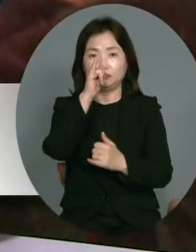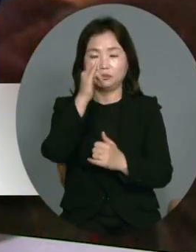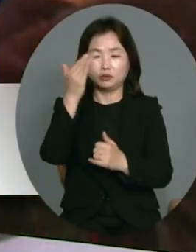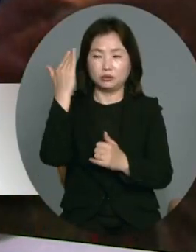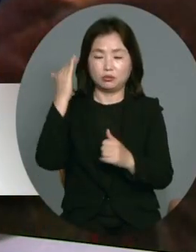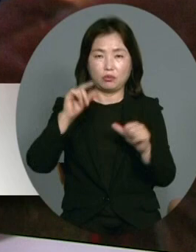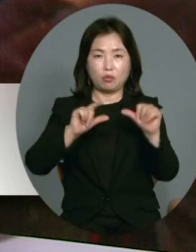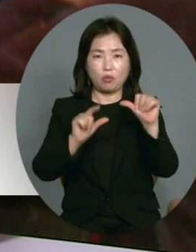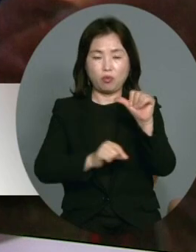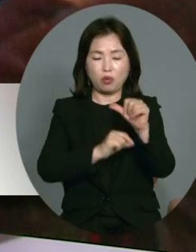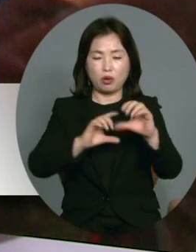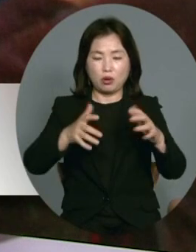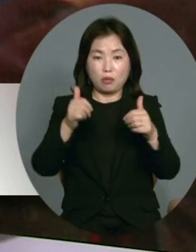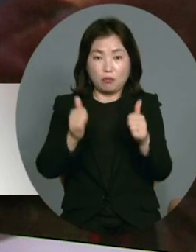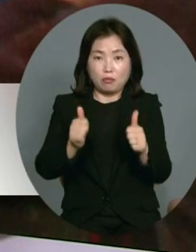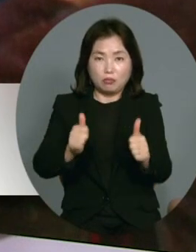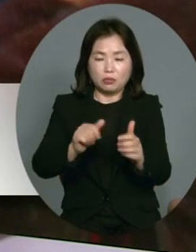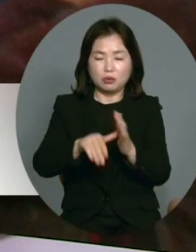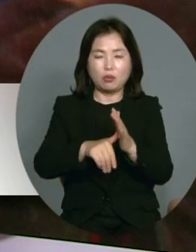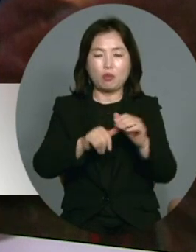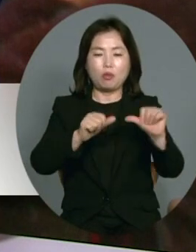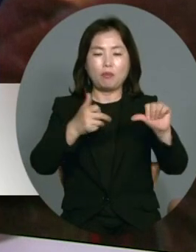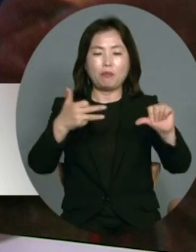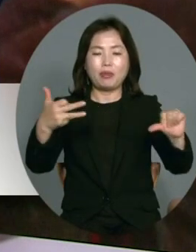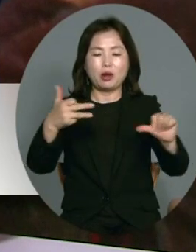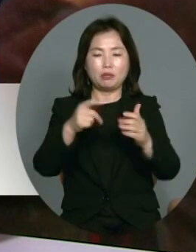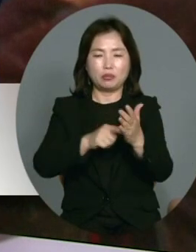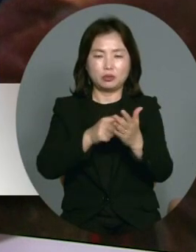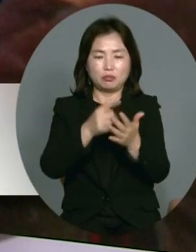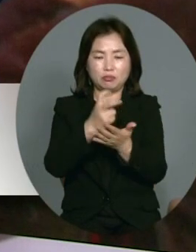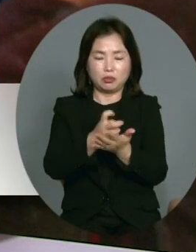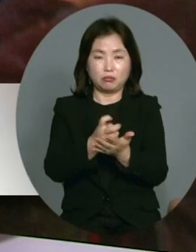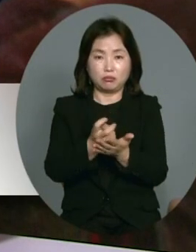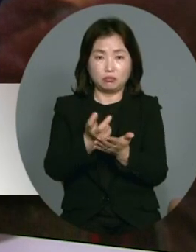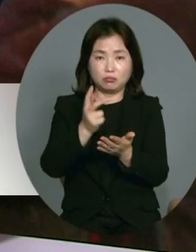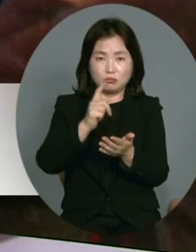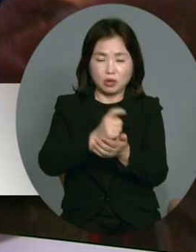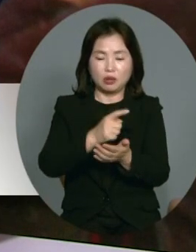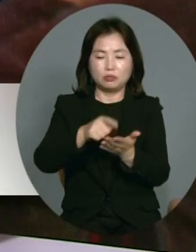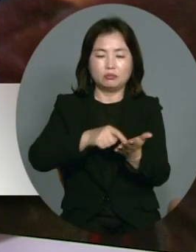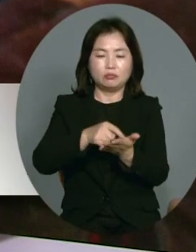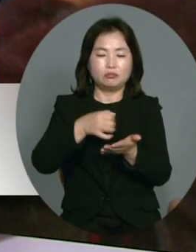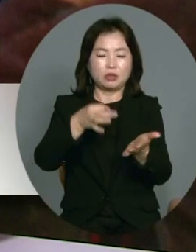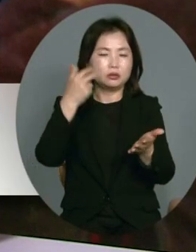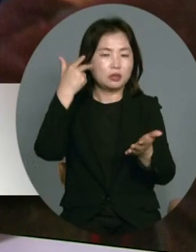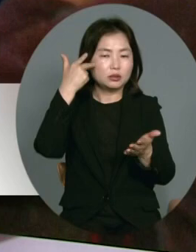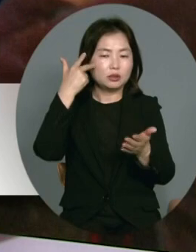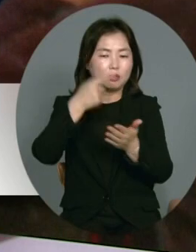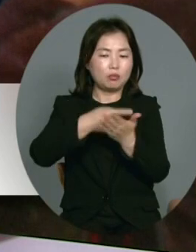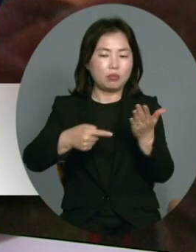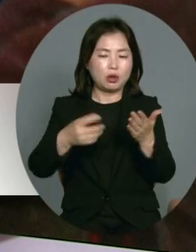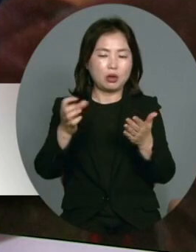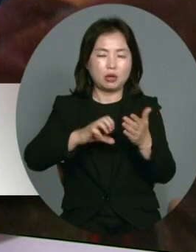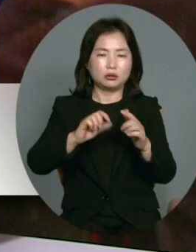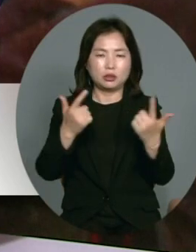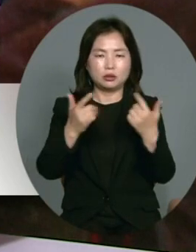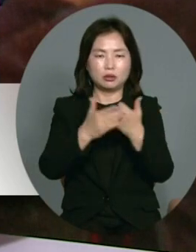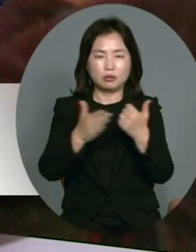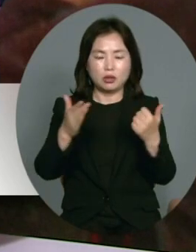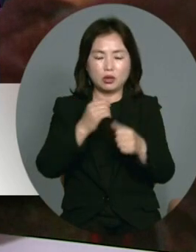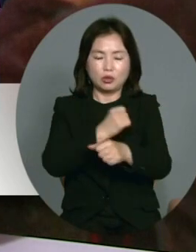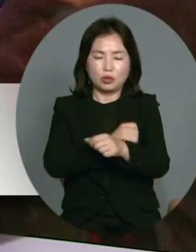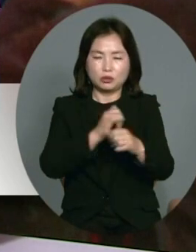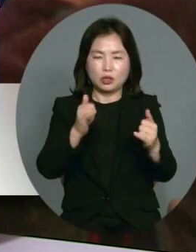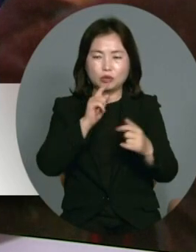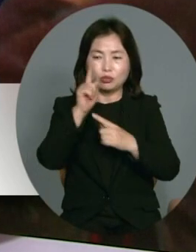지난해 5월 헌법재판소가 5.18 보상법에 따른 보상은 정신적 손해를 포함하지 않는다며 유공자들에